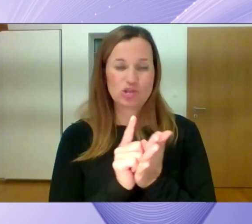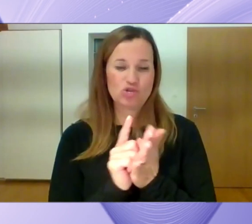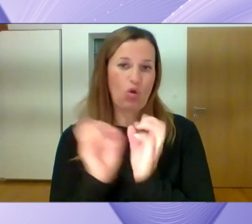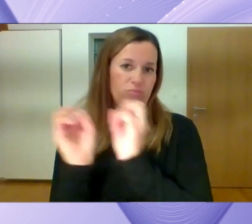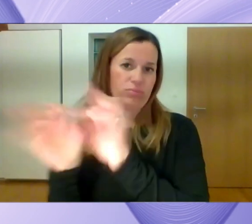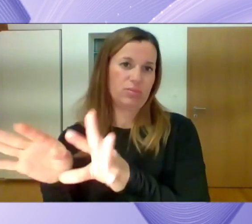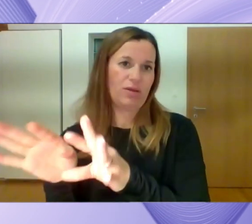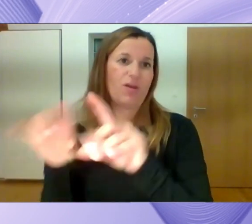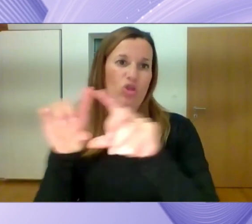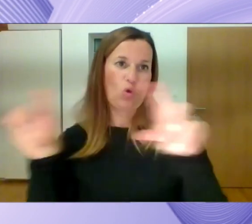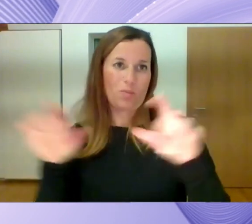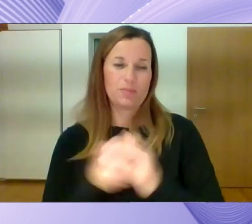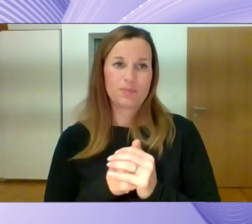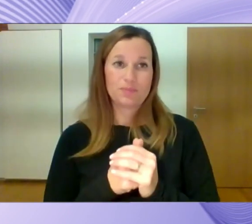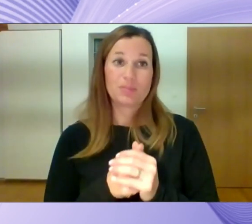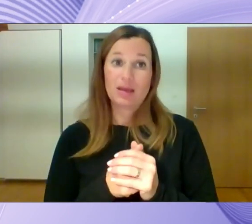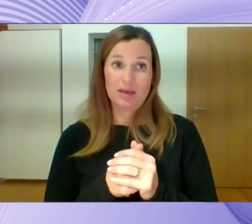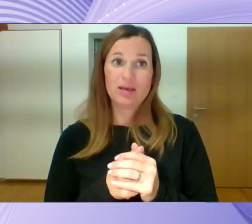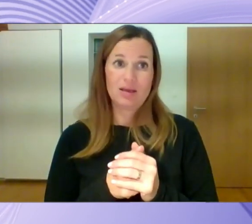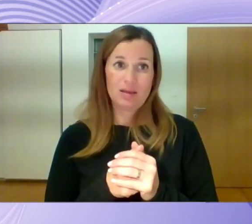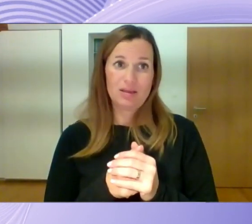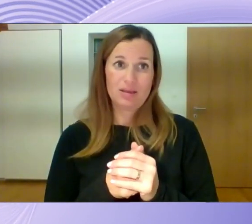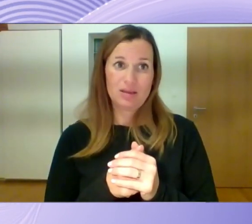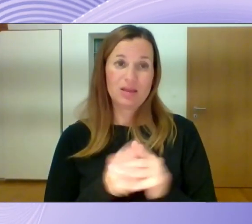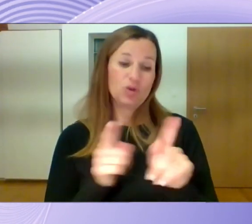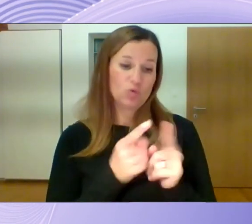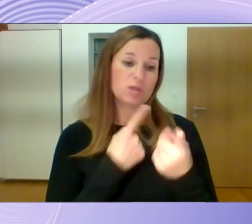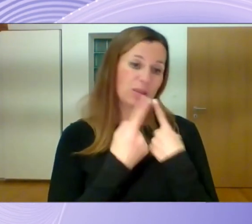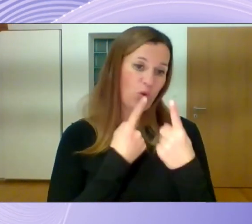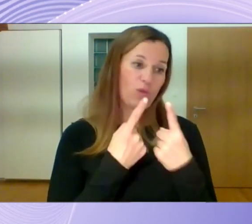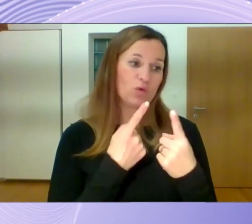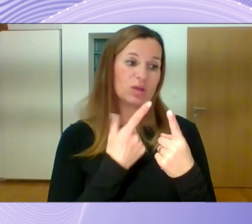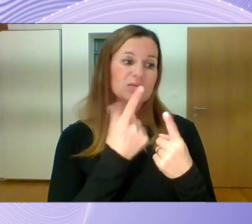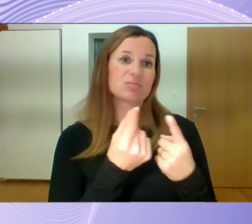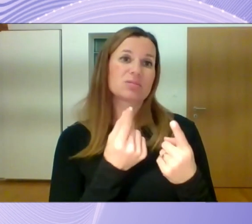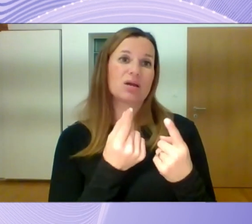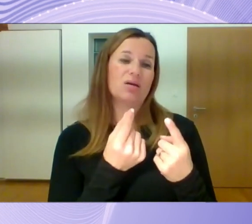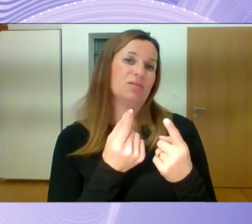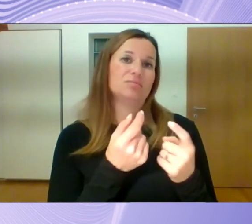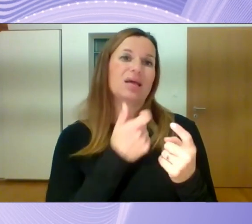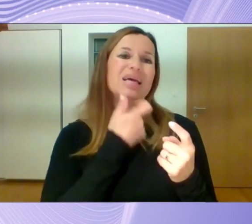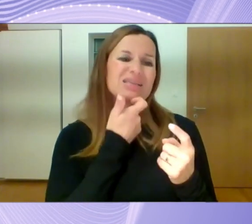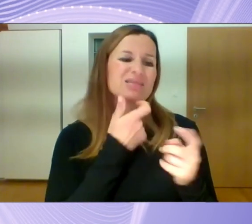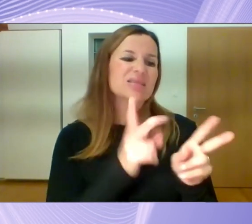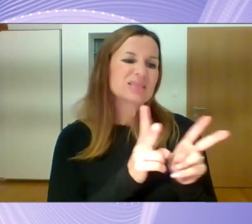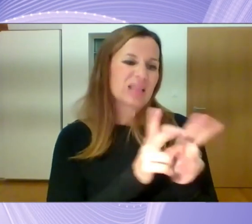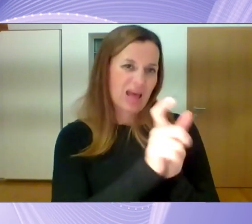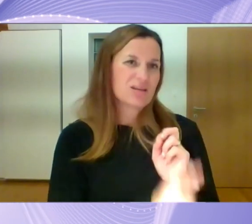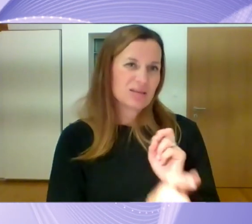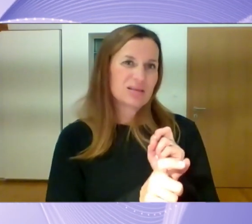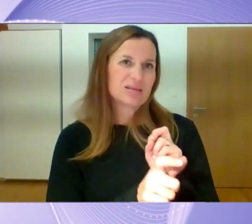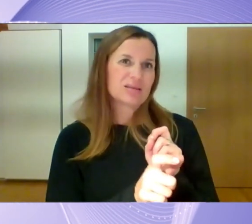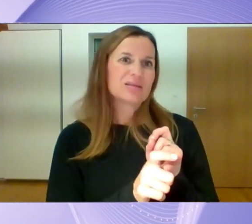dom. In se tudi z njim seveda tako pomenite, da je to pač za vas oddih, potem